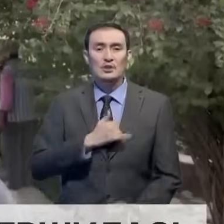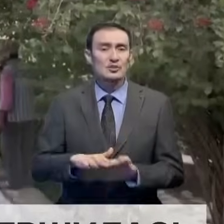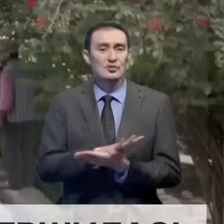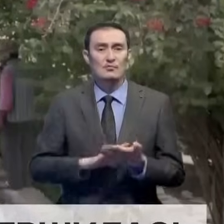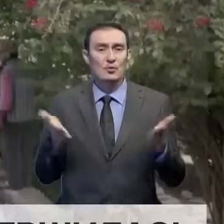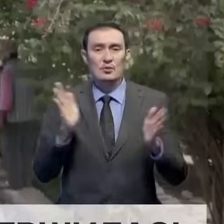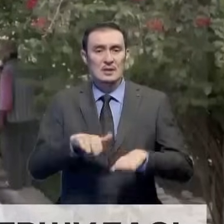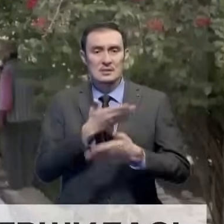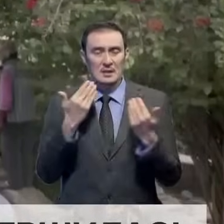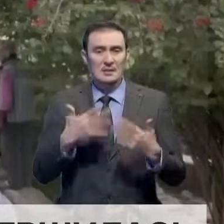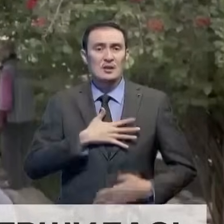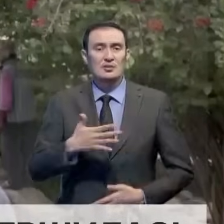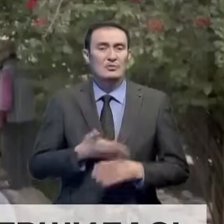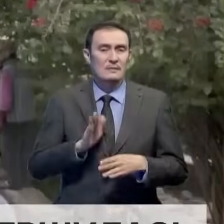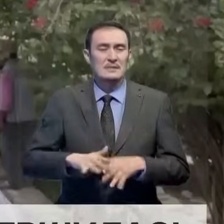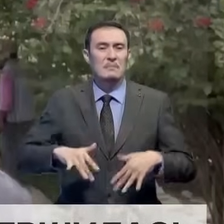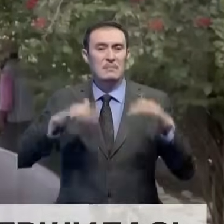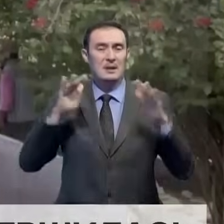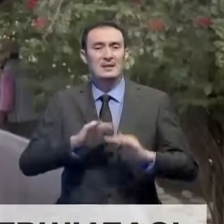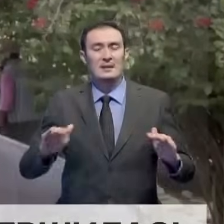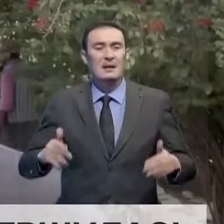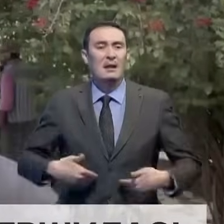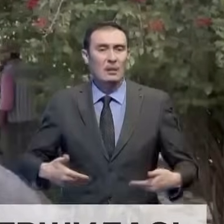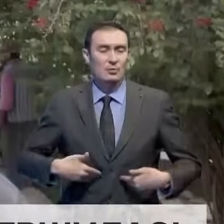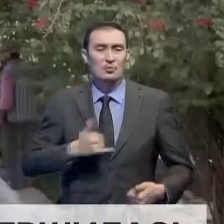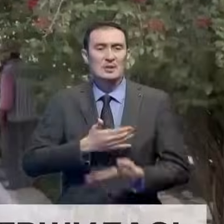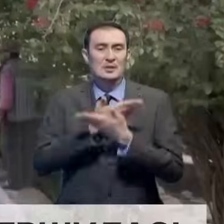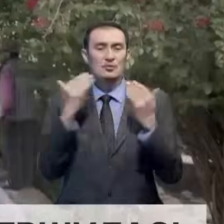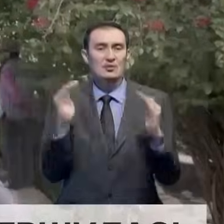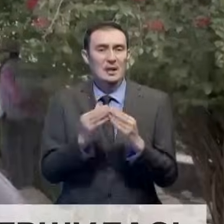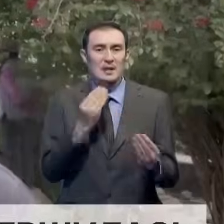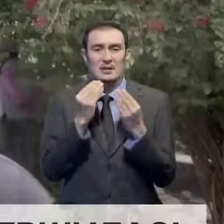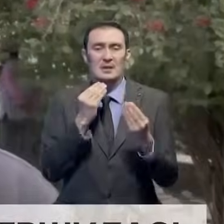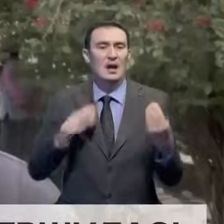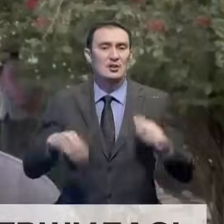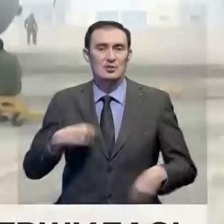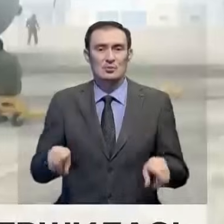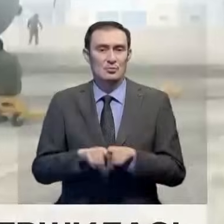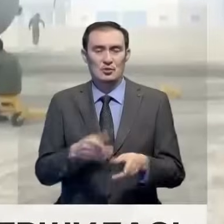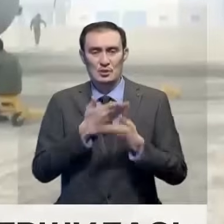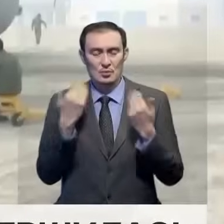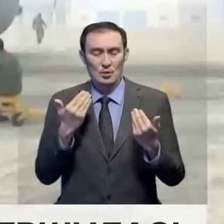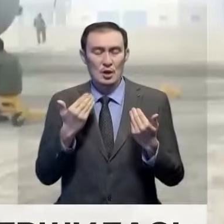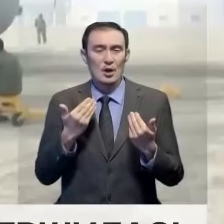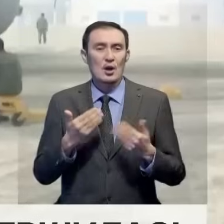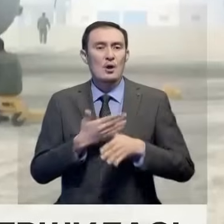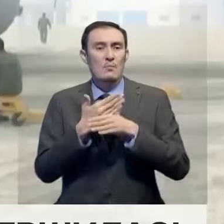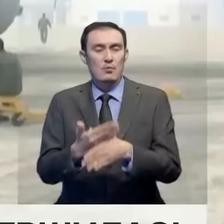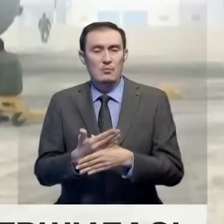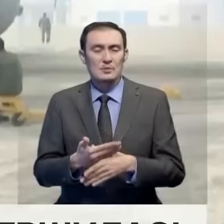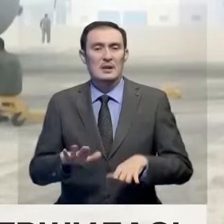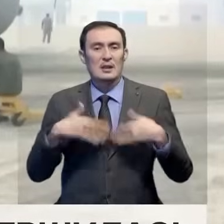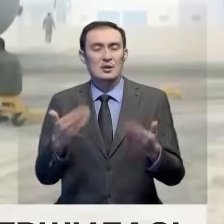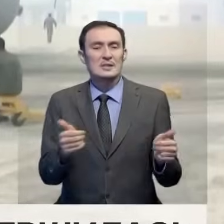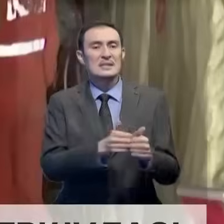не осталось. Тяжело дышать из-за пыли, дети голодные. У нас нет ни жилья, ни еды, ни одежды. Гуманитарную помощь Непалу